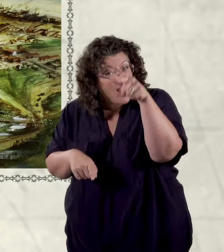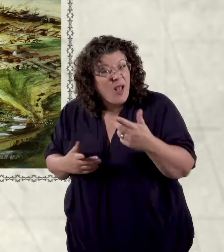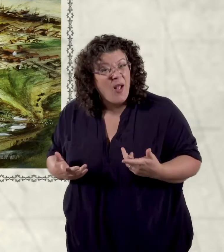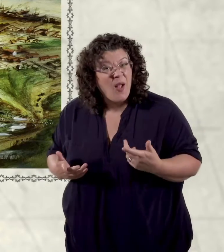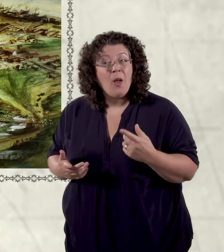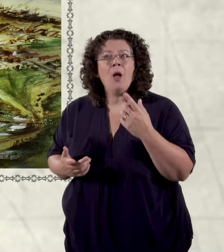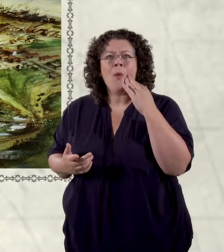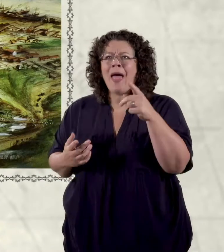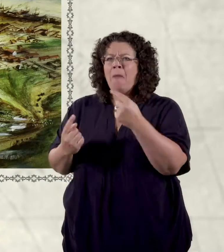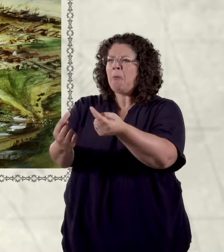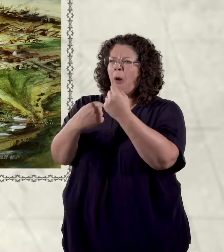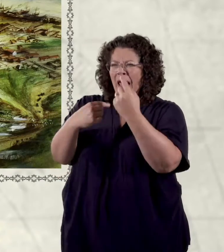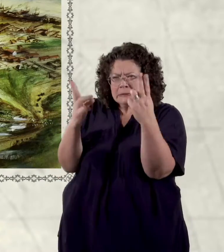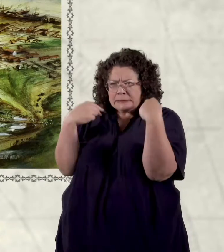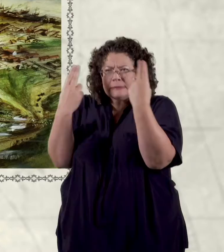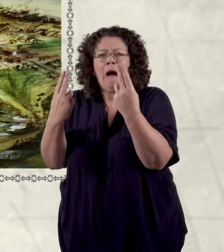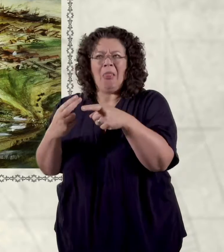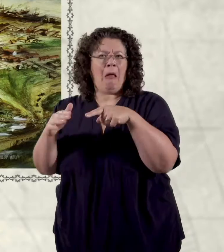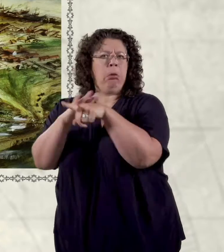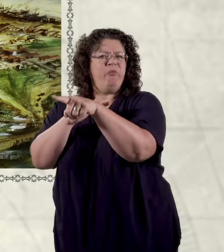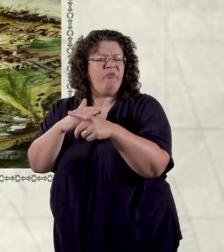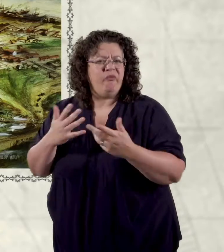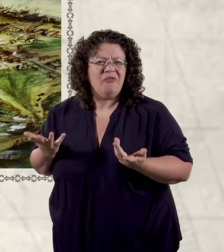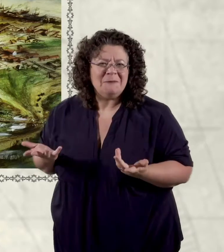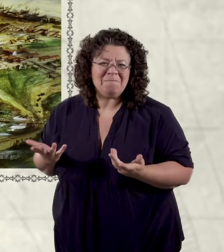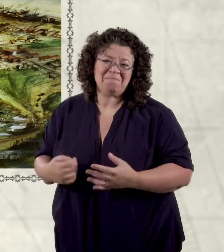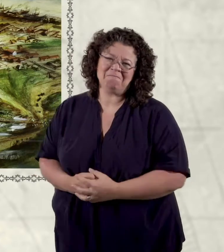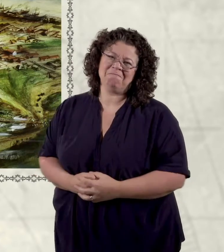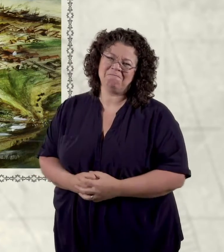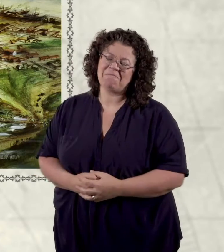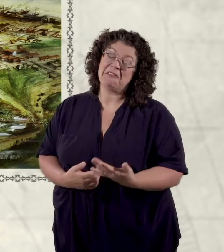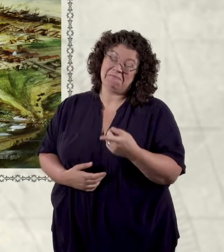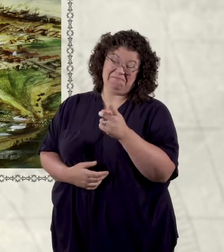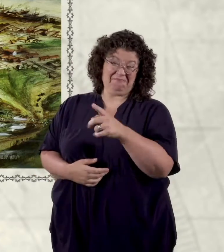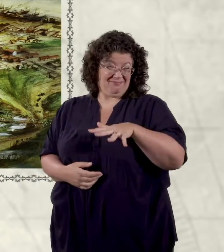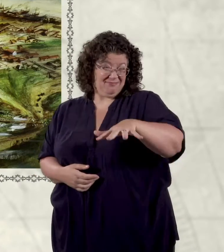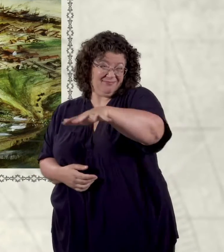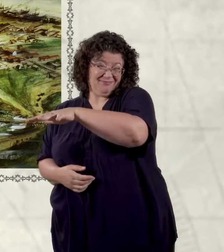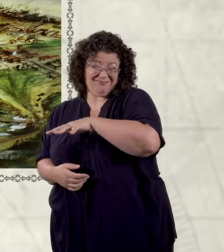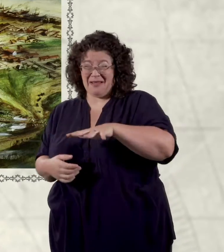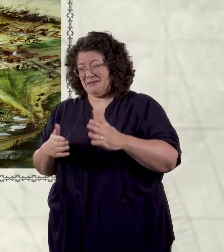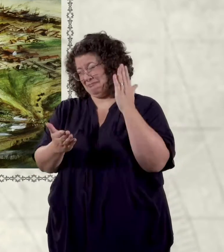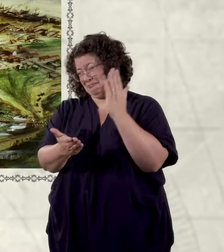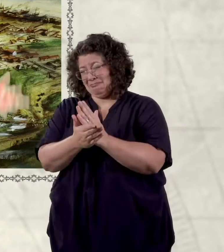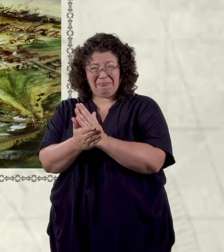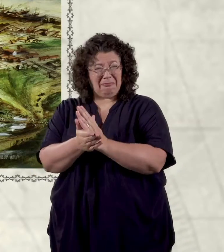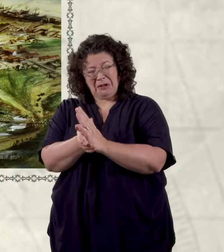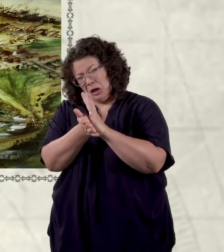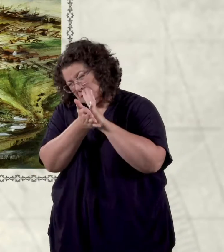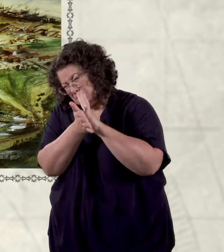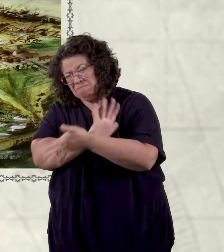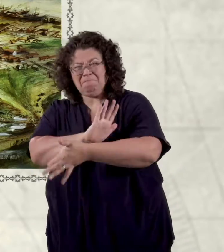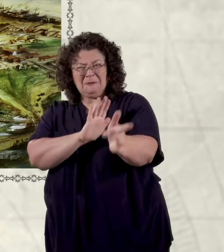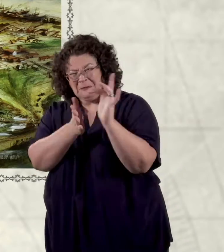Dinistrwyd Londoniwm yn llwyr. Roedd hon yn fuddugoliaeth arall i ni'r Celtiaid.